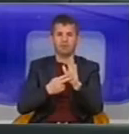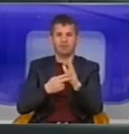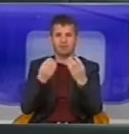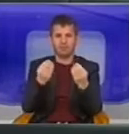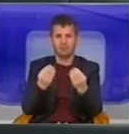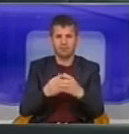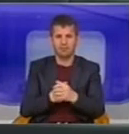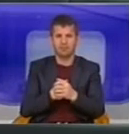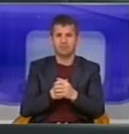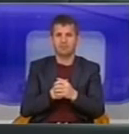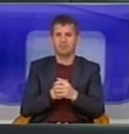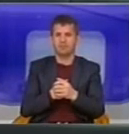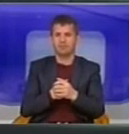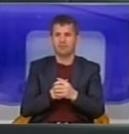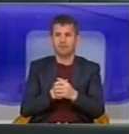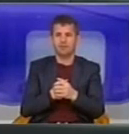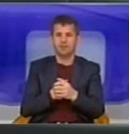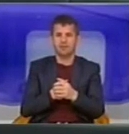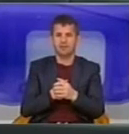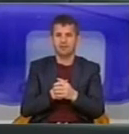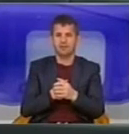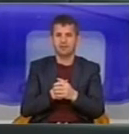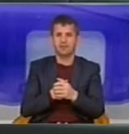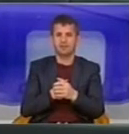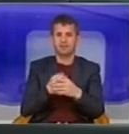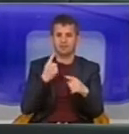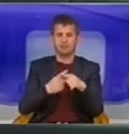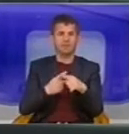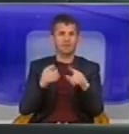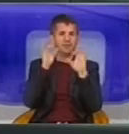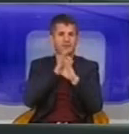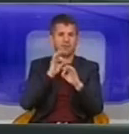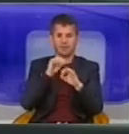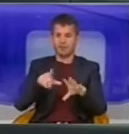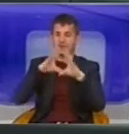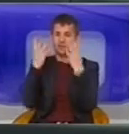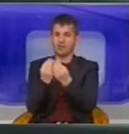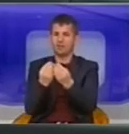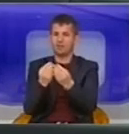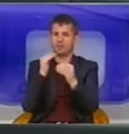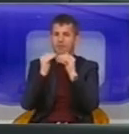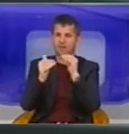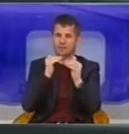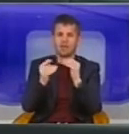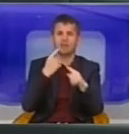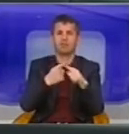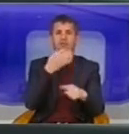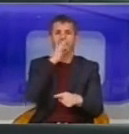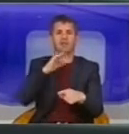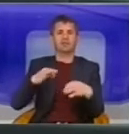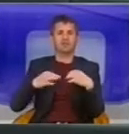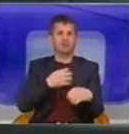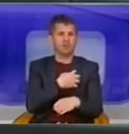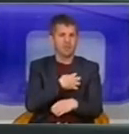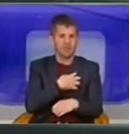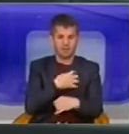arsim cilësor dhe shëndetësi funksionale, për siguri individuale dhe kolektive, për barazi dhe mirëqenie sociale. Kohën e